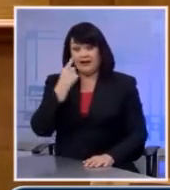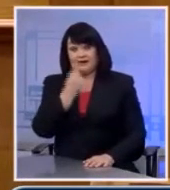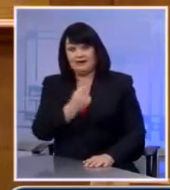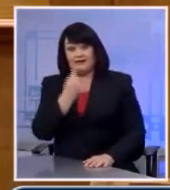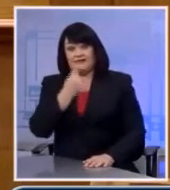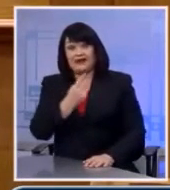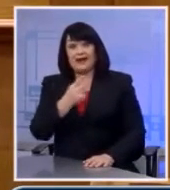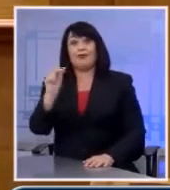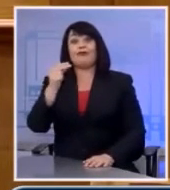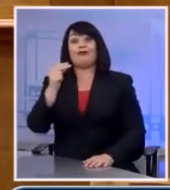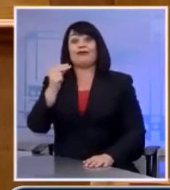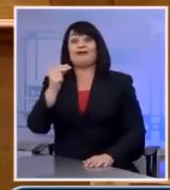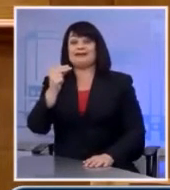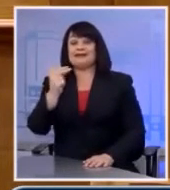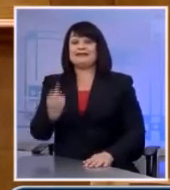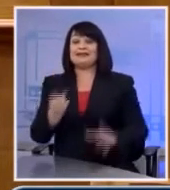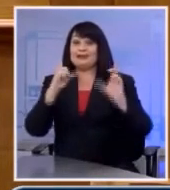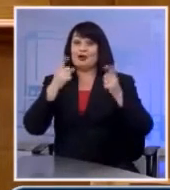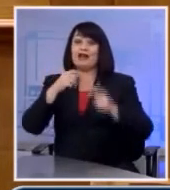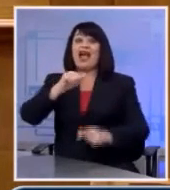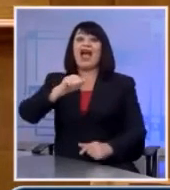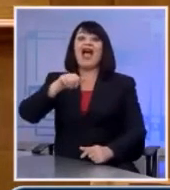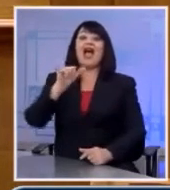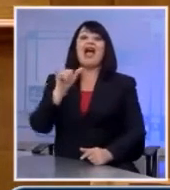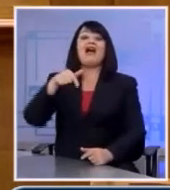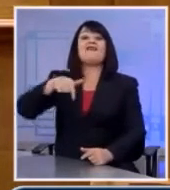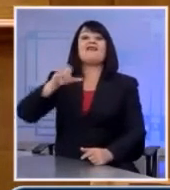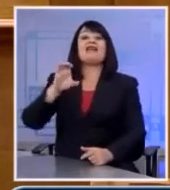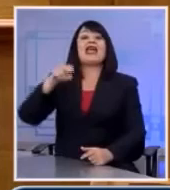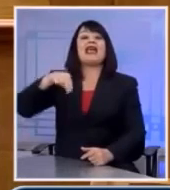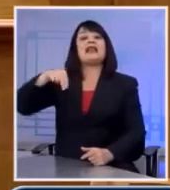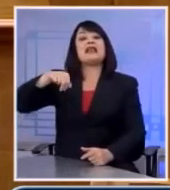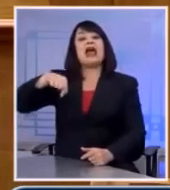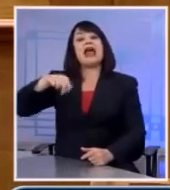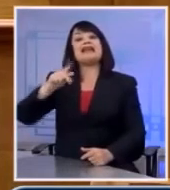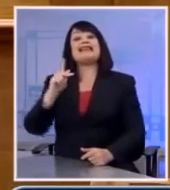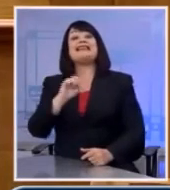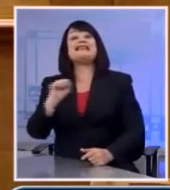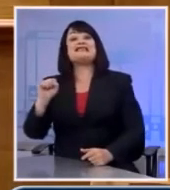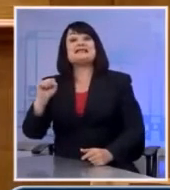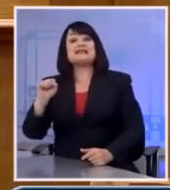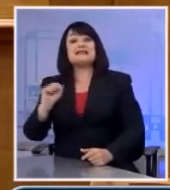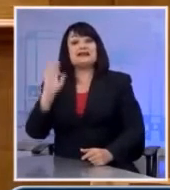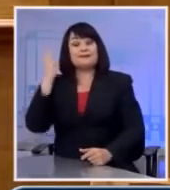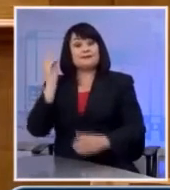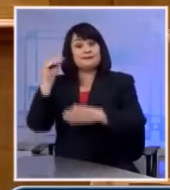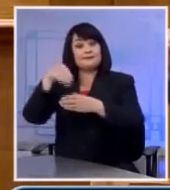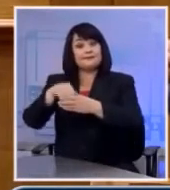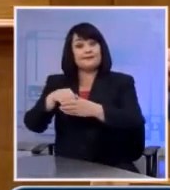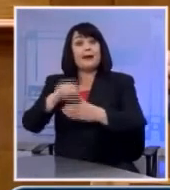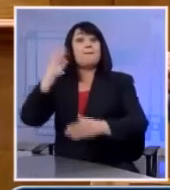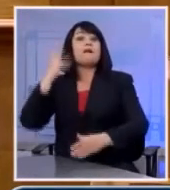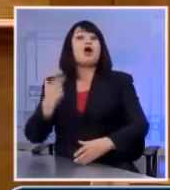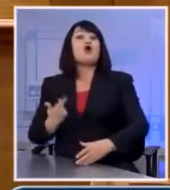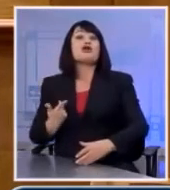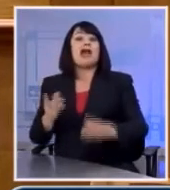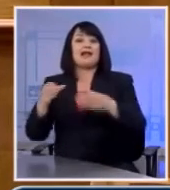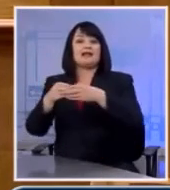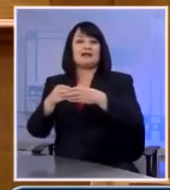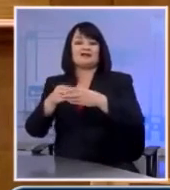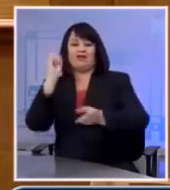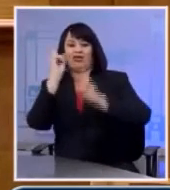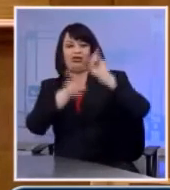Αβγενάκη χαμογελά σήμερα. Τον κύριο Αβγενάκη ήταν σε άλλο κόμμα. Και κατήγγειλε, ήταν στο κόμμα της κυρίας Μπακογιάννη.